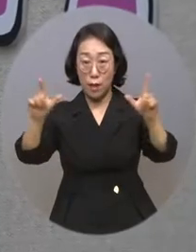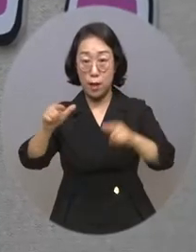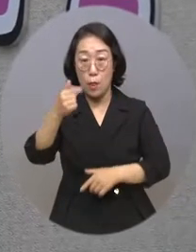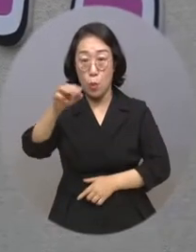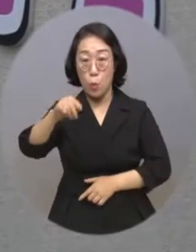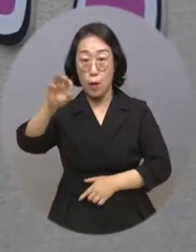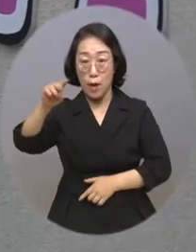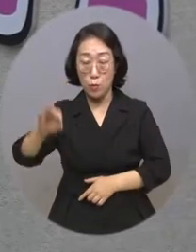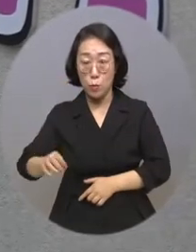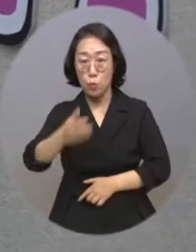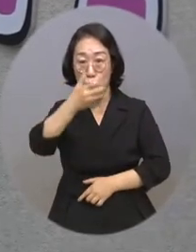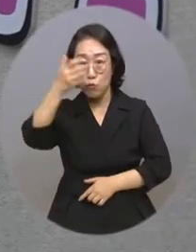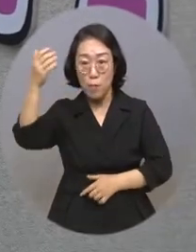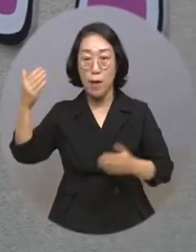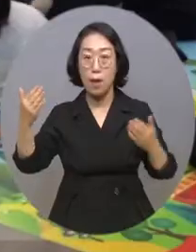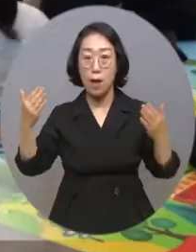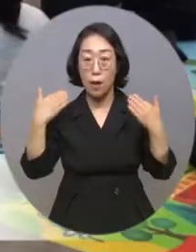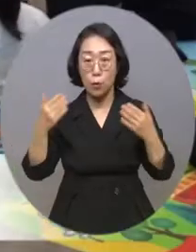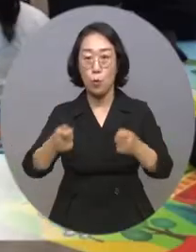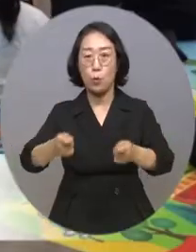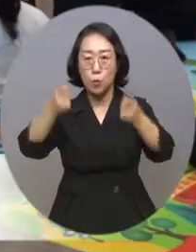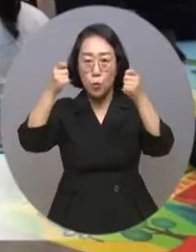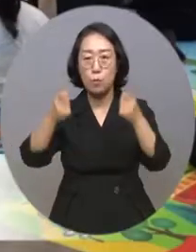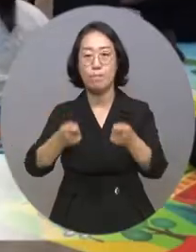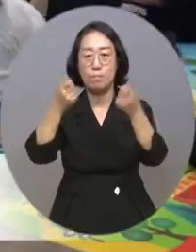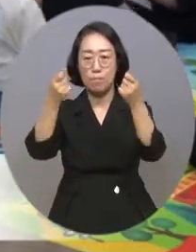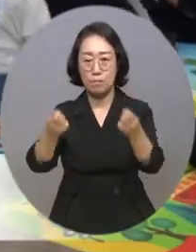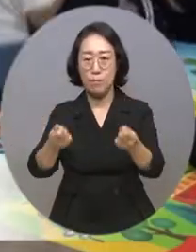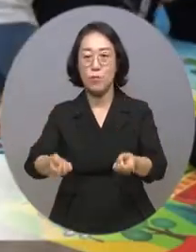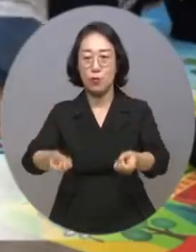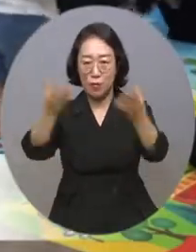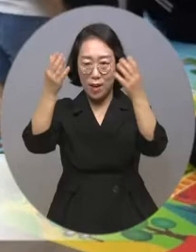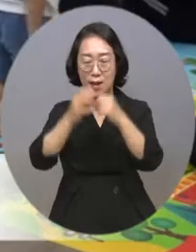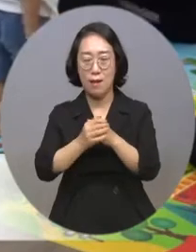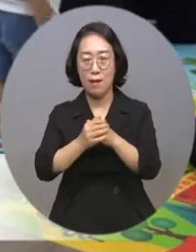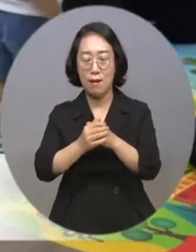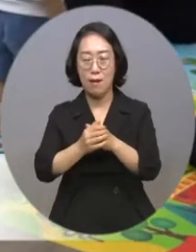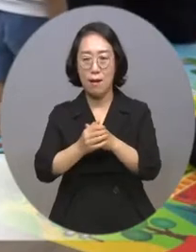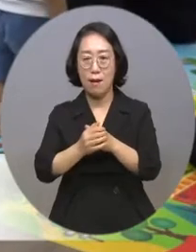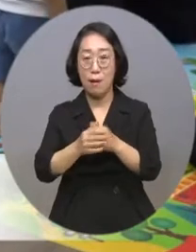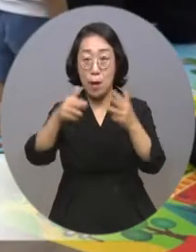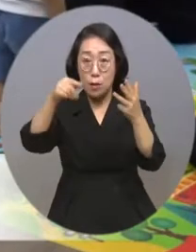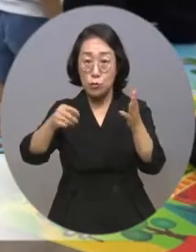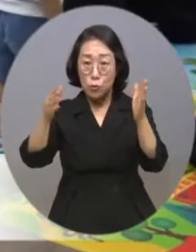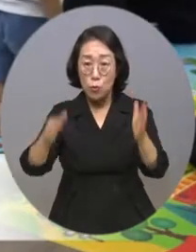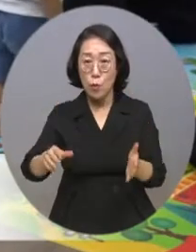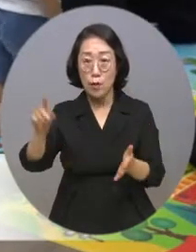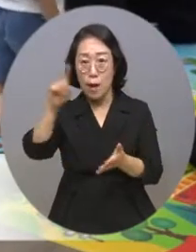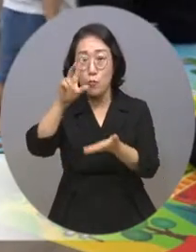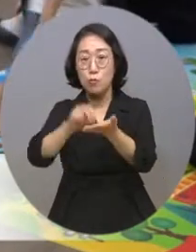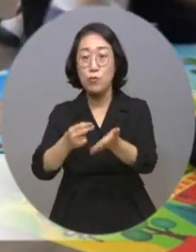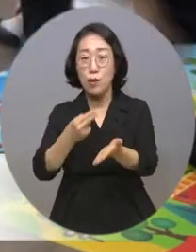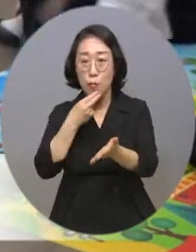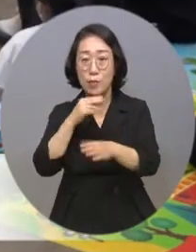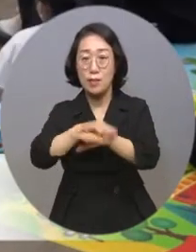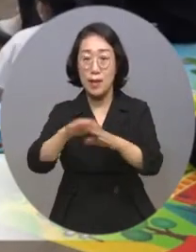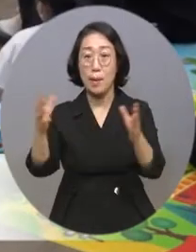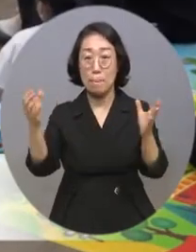학교 수료식이 진행되었습니다. 그동안 아무 사고 없이 이렇게 무사히 마칠 수 있어서 정말